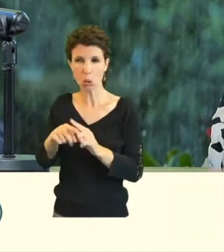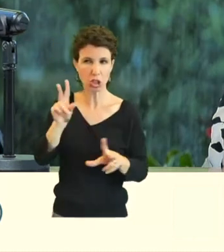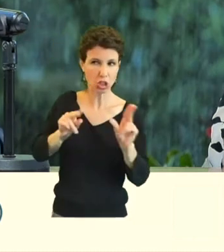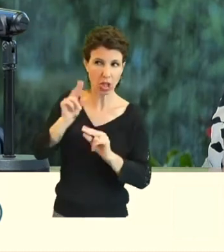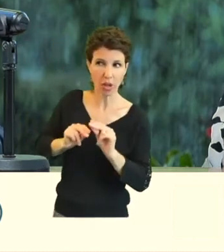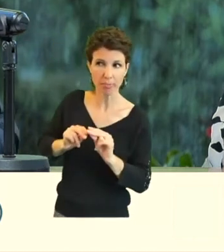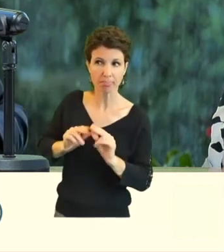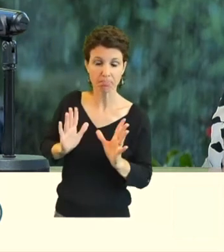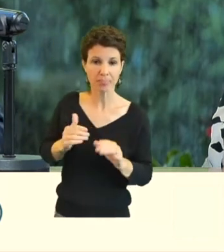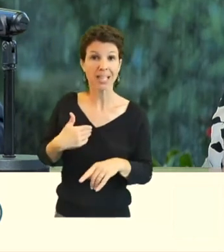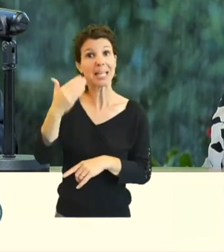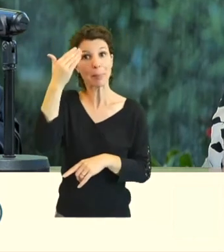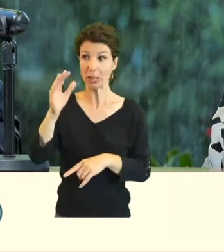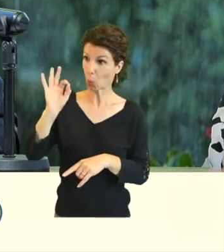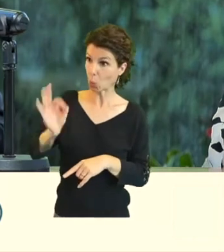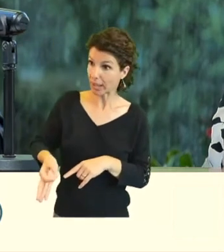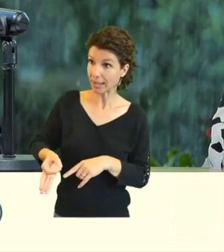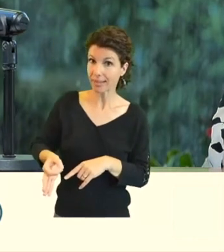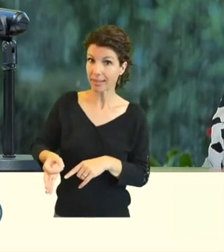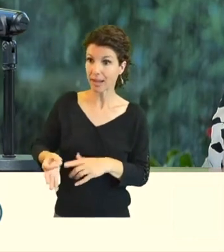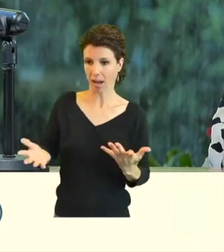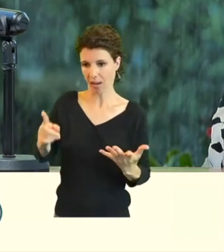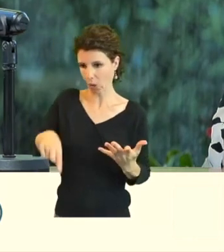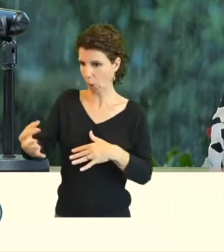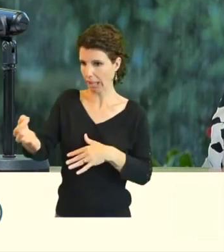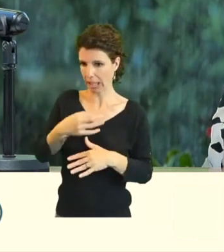serions les premiers à vivre, de nous préciser un calendrier.